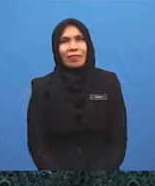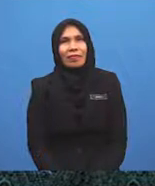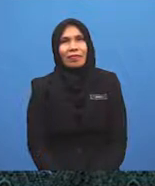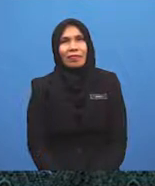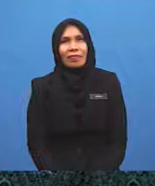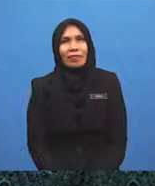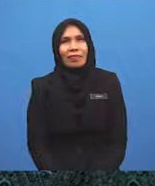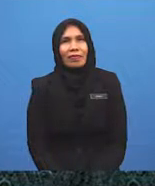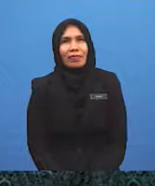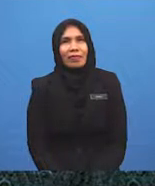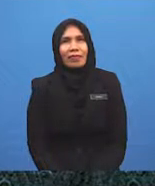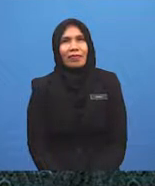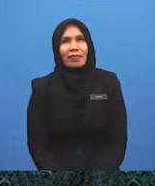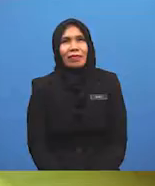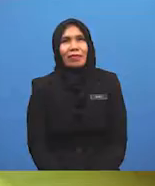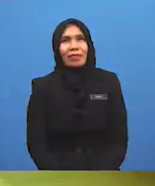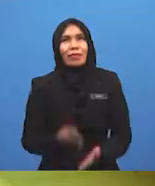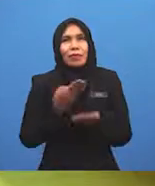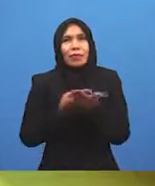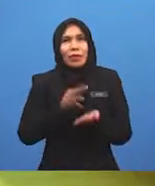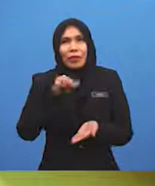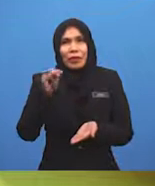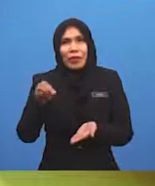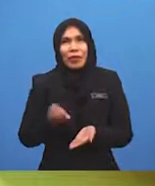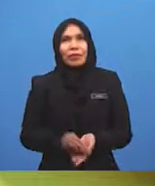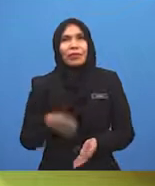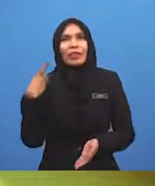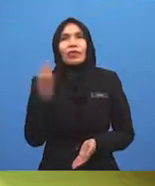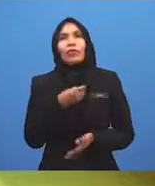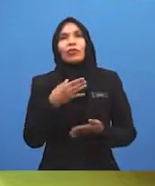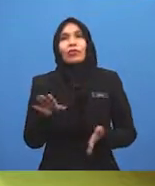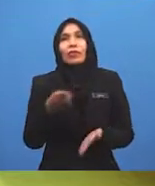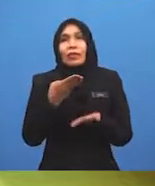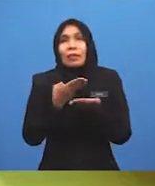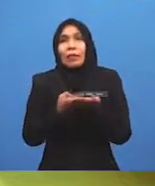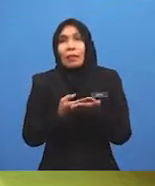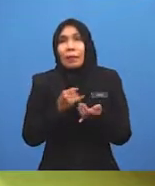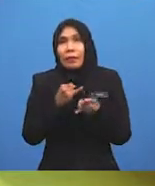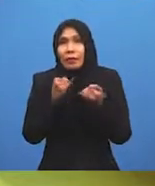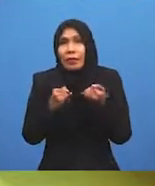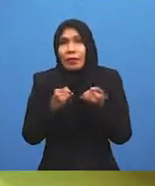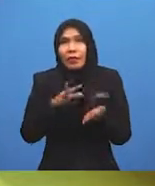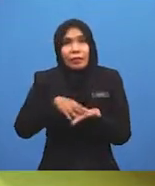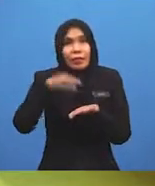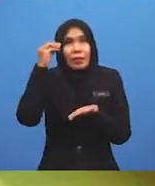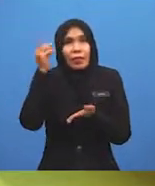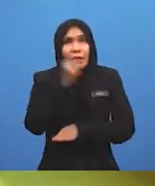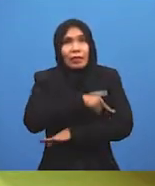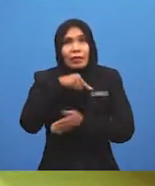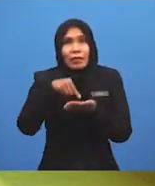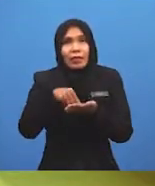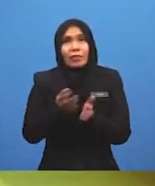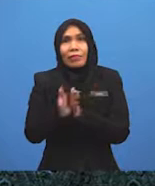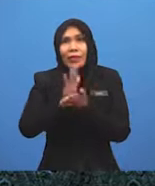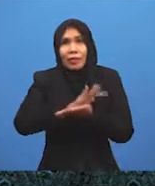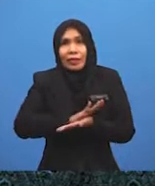jiran harmoni. Baik murid-murid, kita sudah sampai ke penghujung pelajaran hari ini.